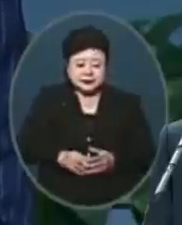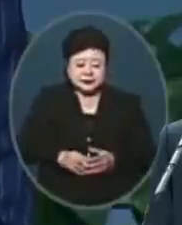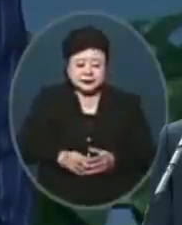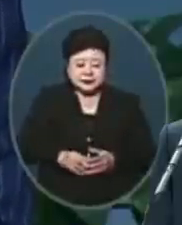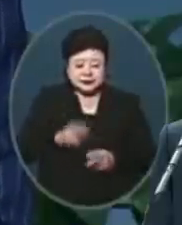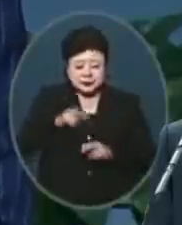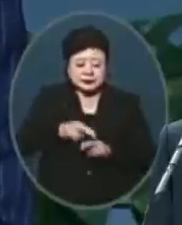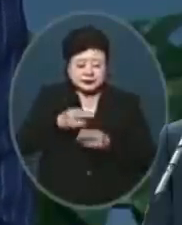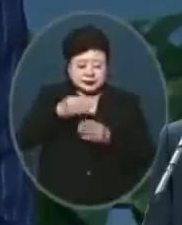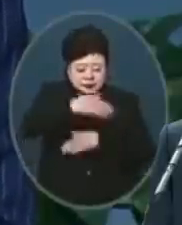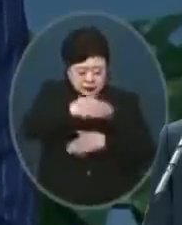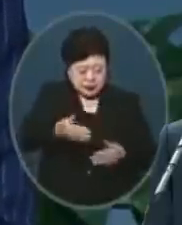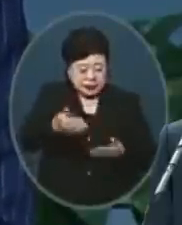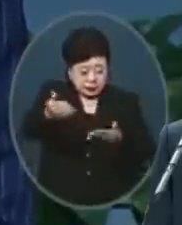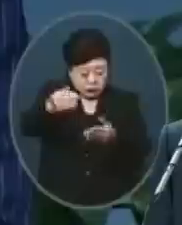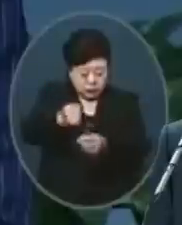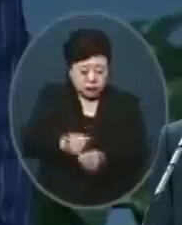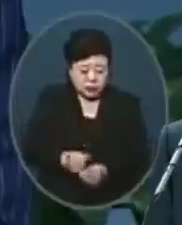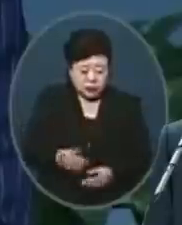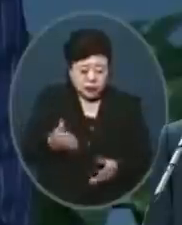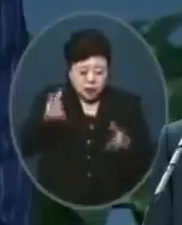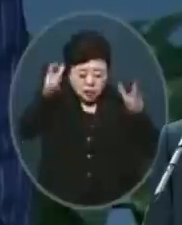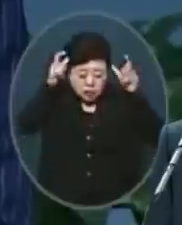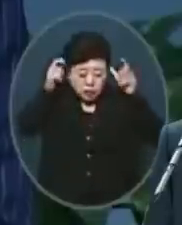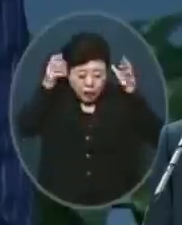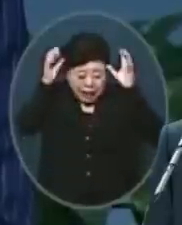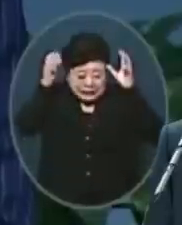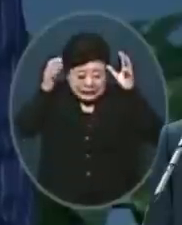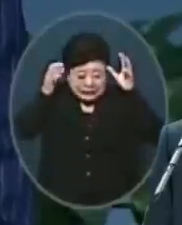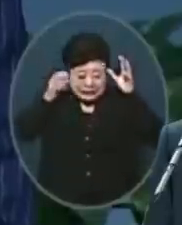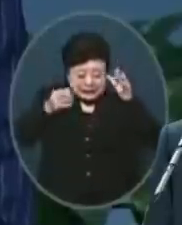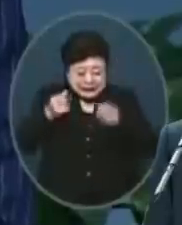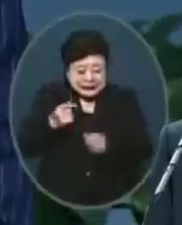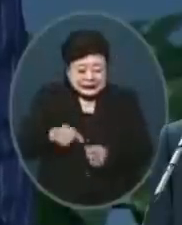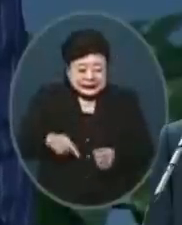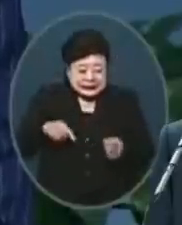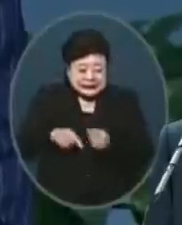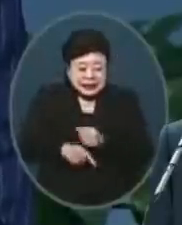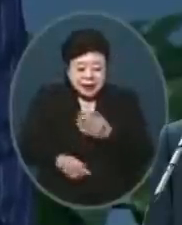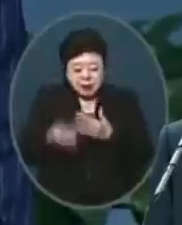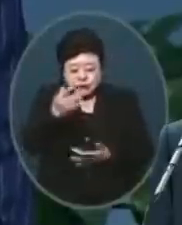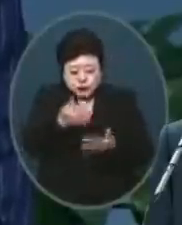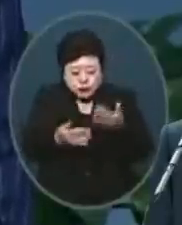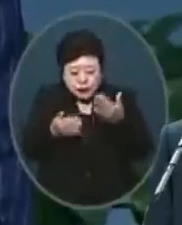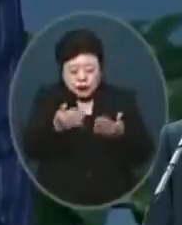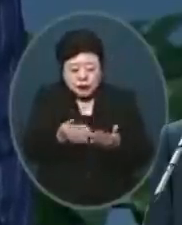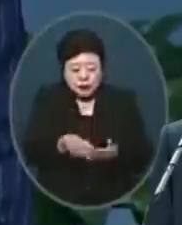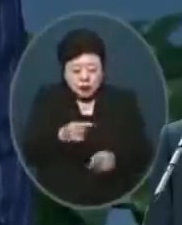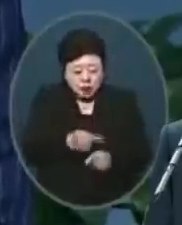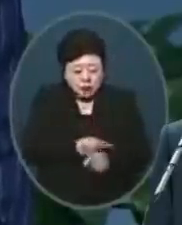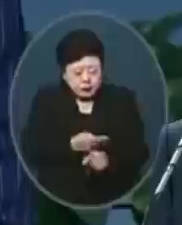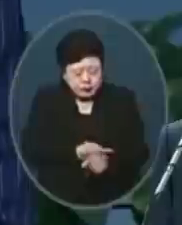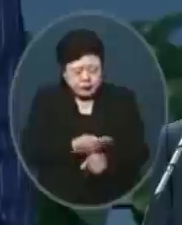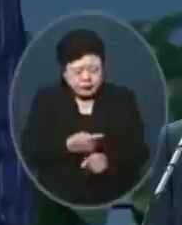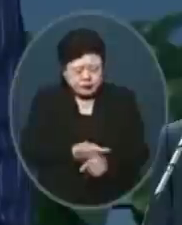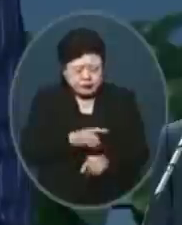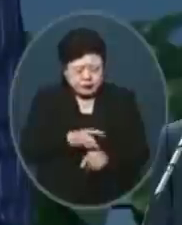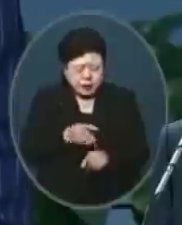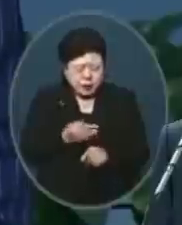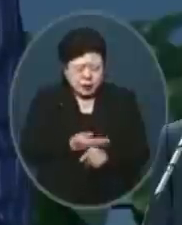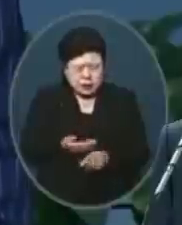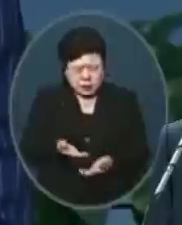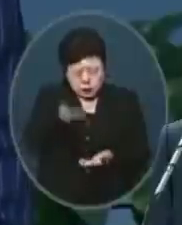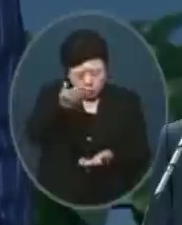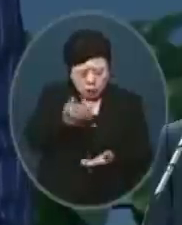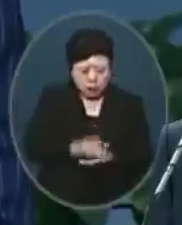제단을 만들어 놓고 송아지를 잡아서 불을 뽑고 뼈를 골라내어서 얹어